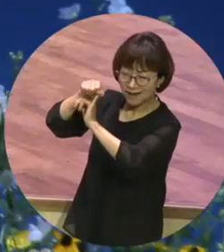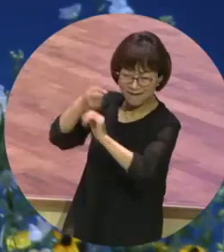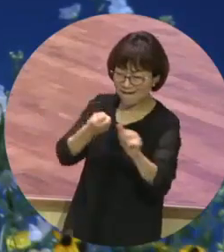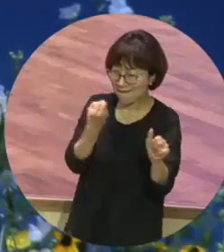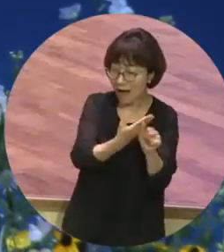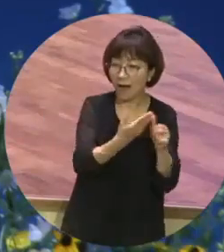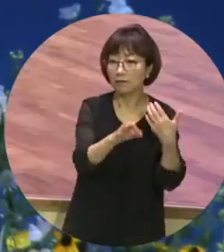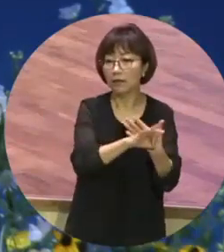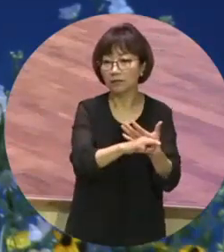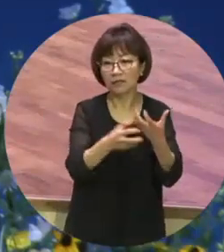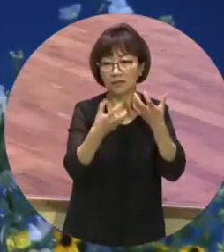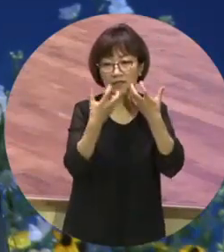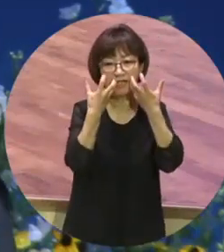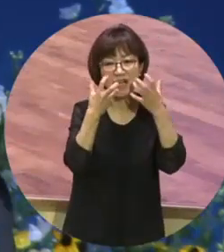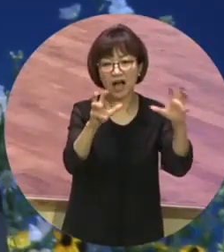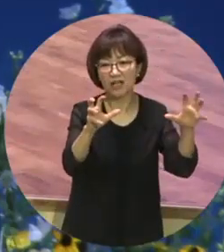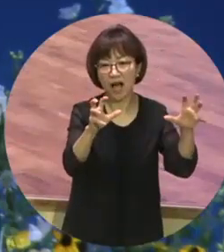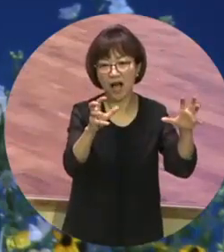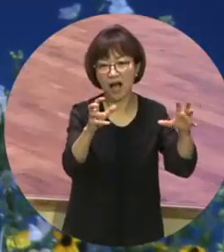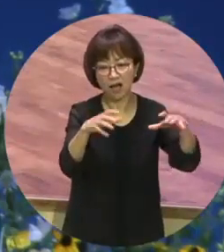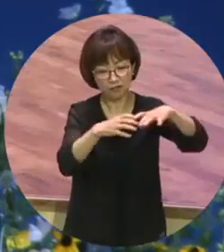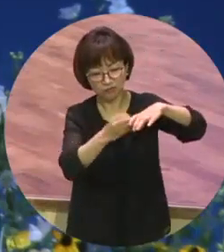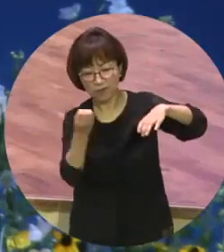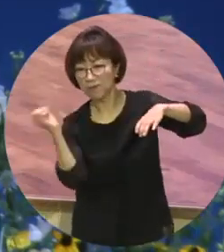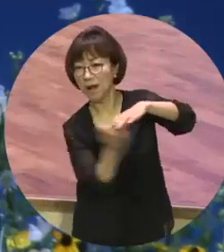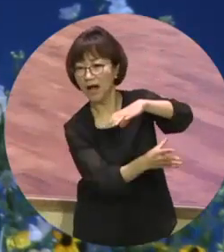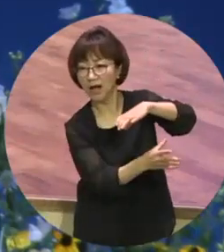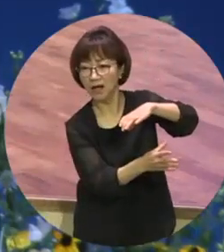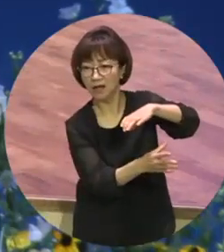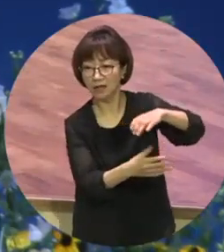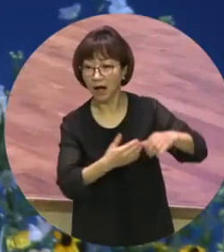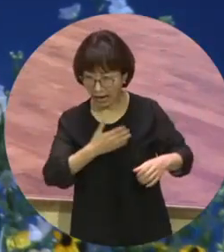있어요. 사자 밥이 되게 돼 있다고 알고 있어요.